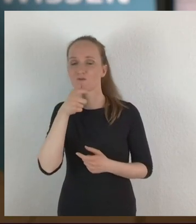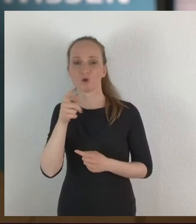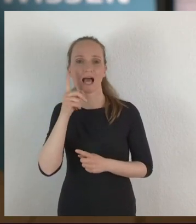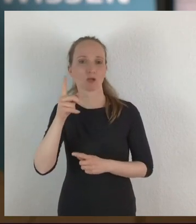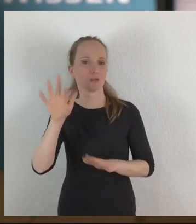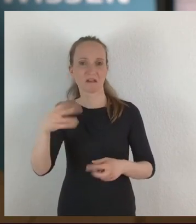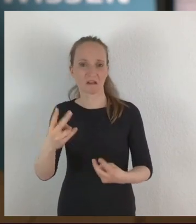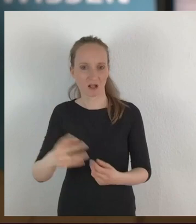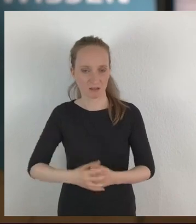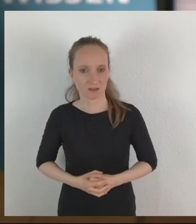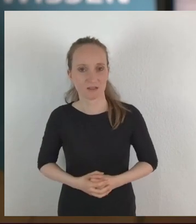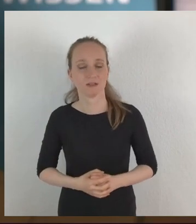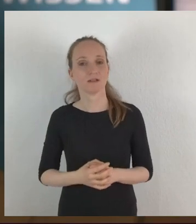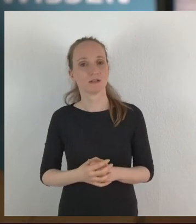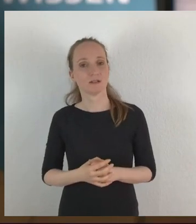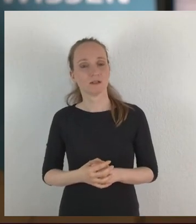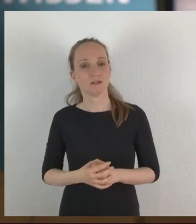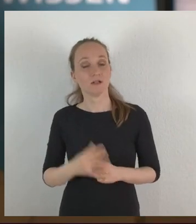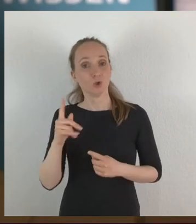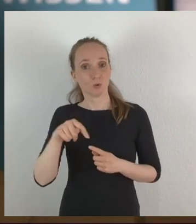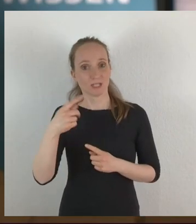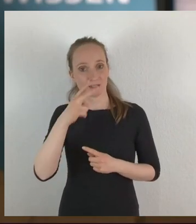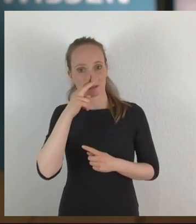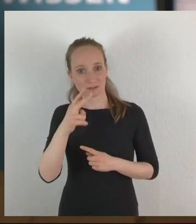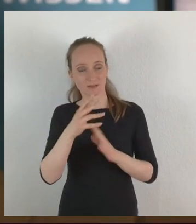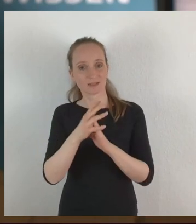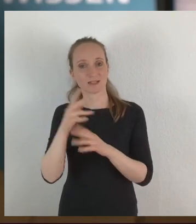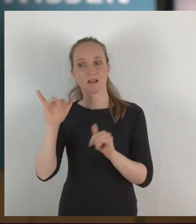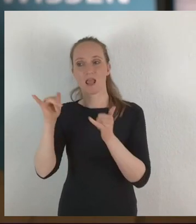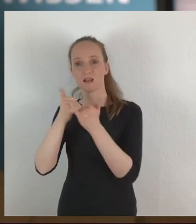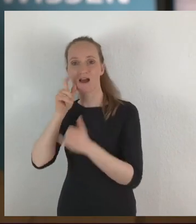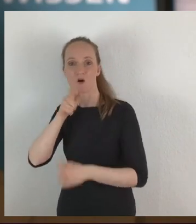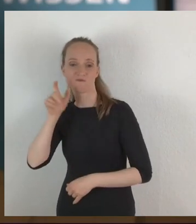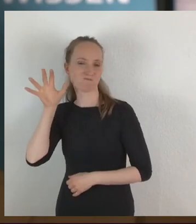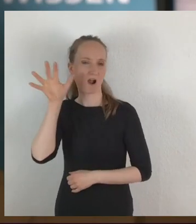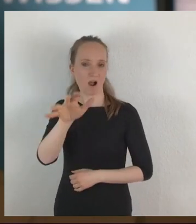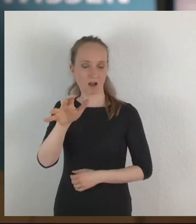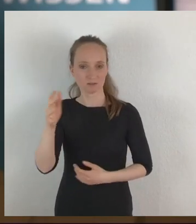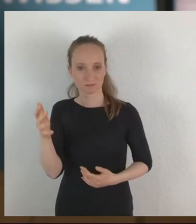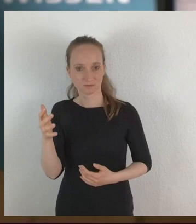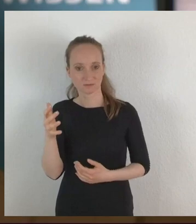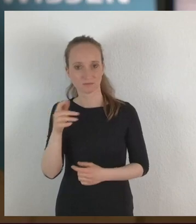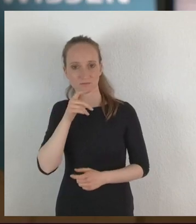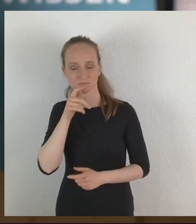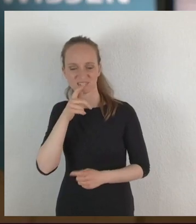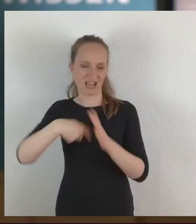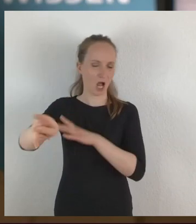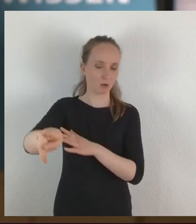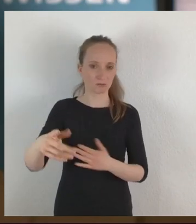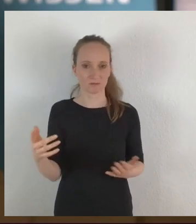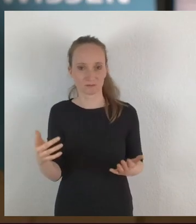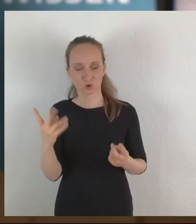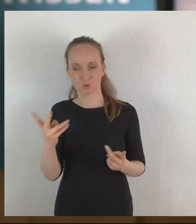Wir können auch das Wort Achtung nehmen oder sowas. Und dann werdet ihr von euren Eltern angeschrien oder